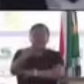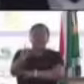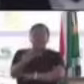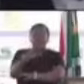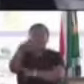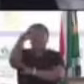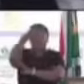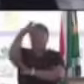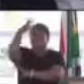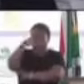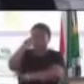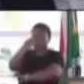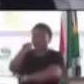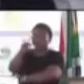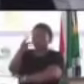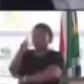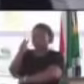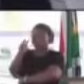kusumkhwanazi